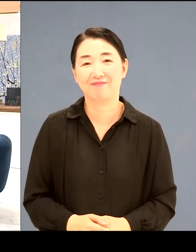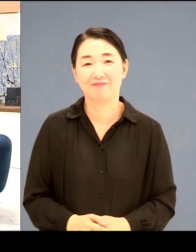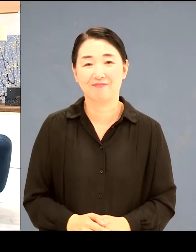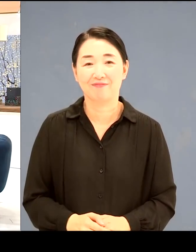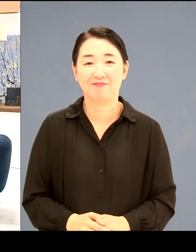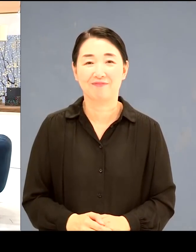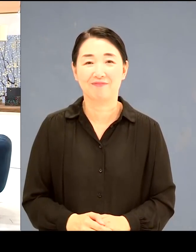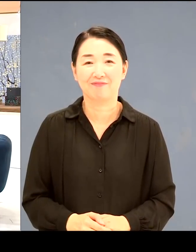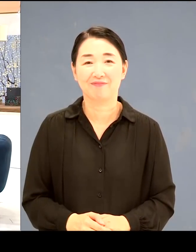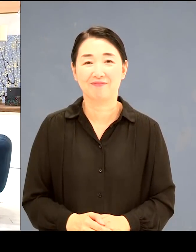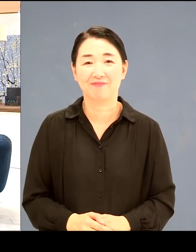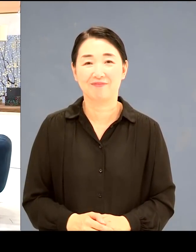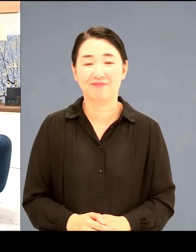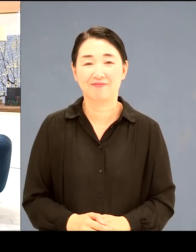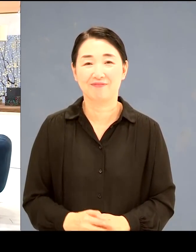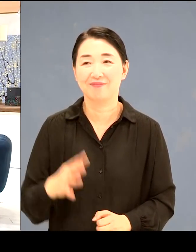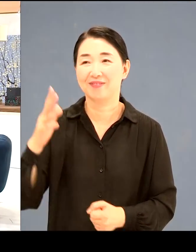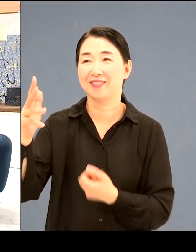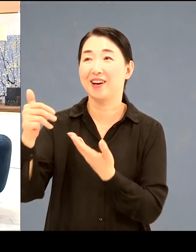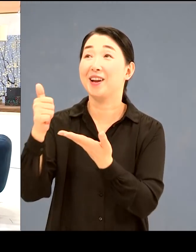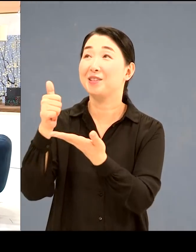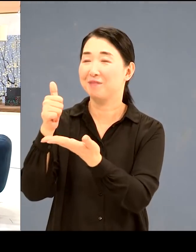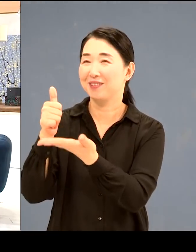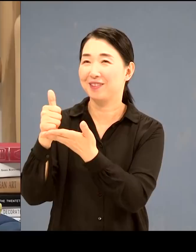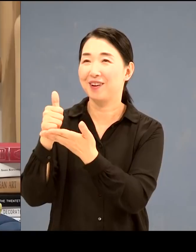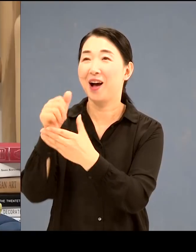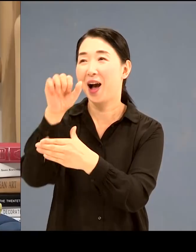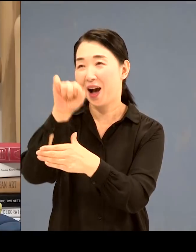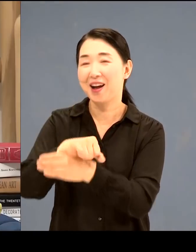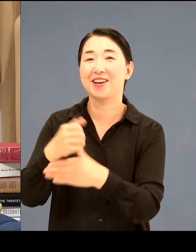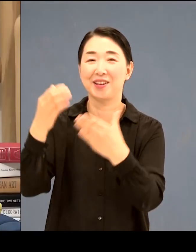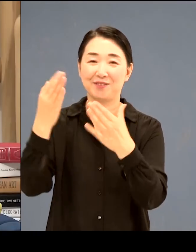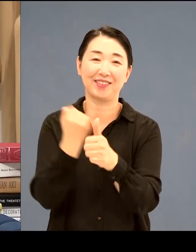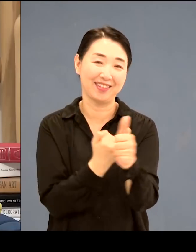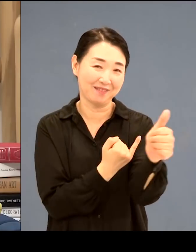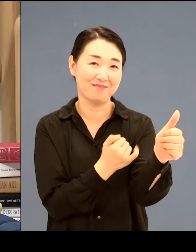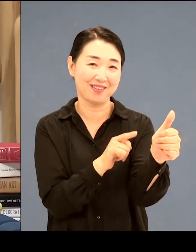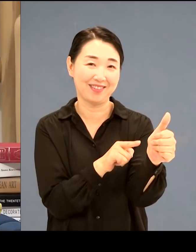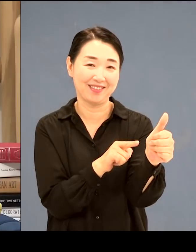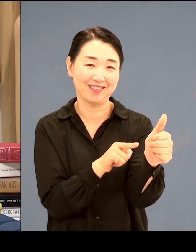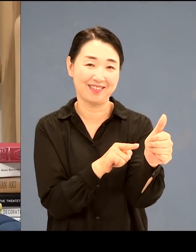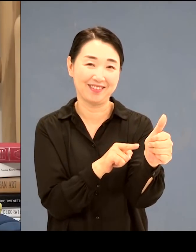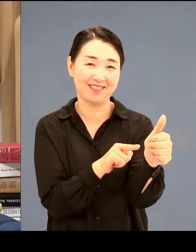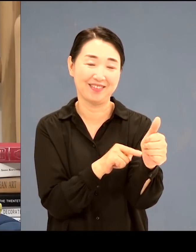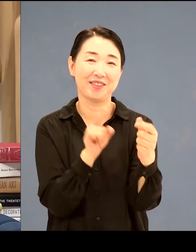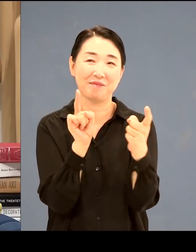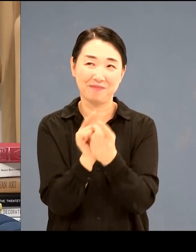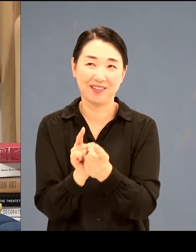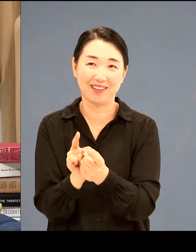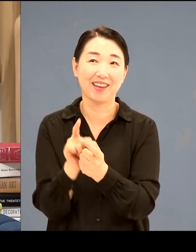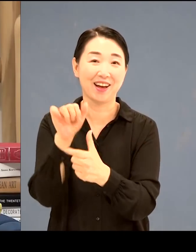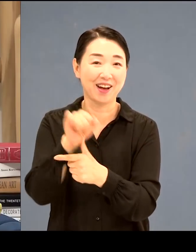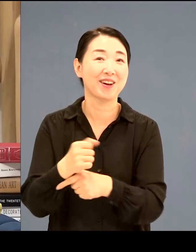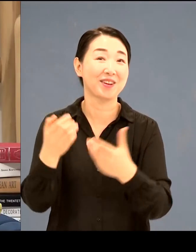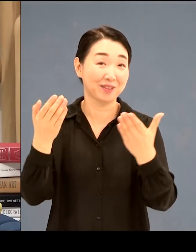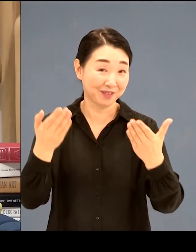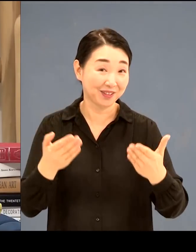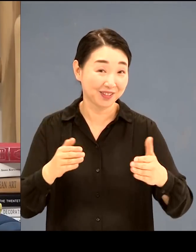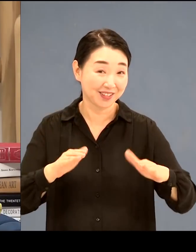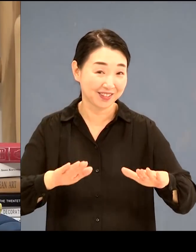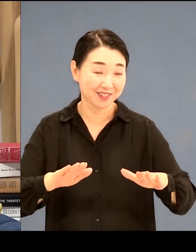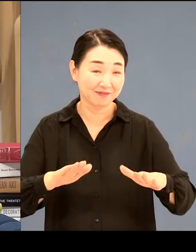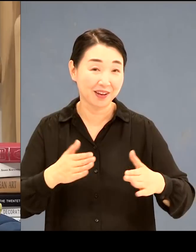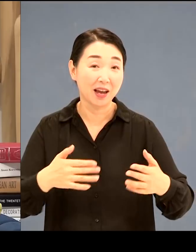저희 하나님이 만나게 해주신 저희 남편 만나게 해줘서 지금 같이